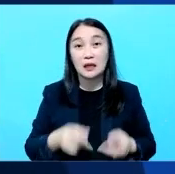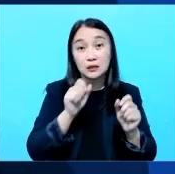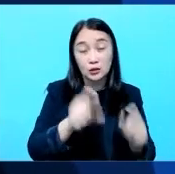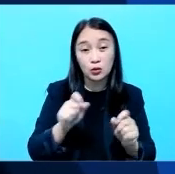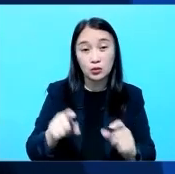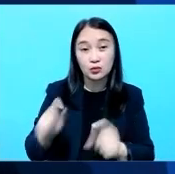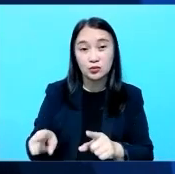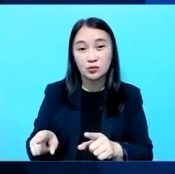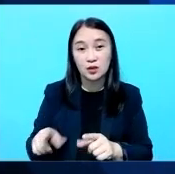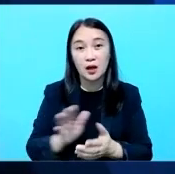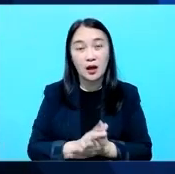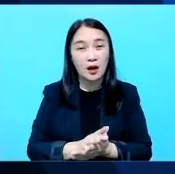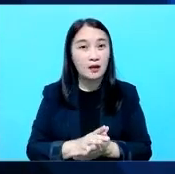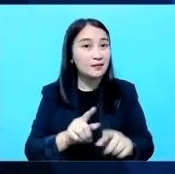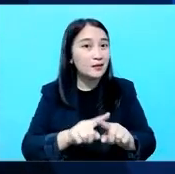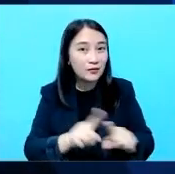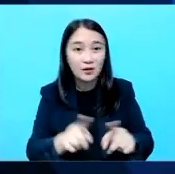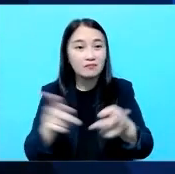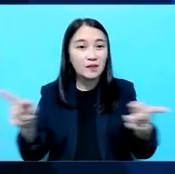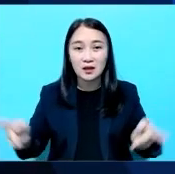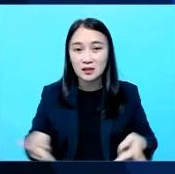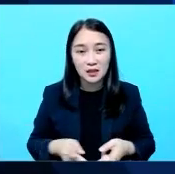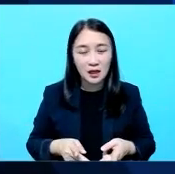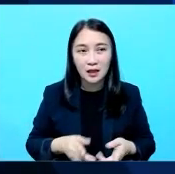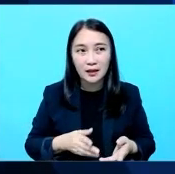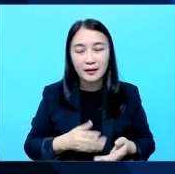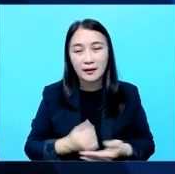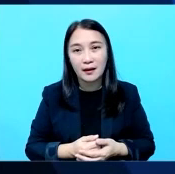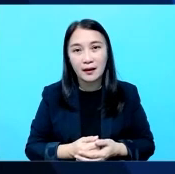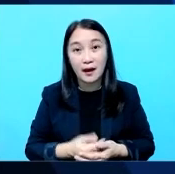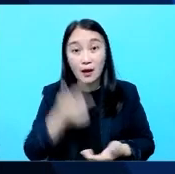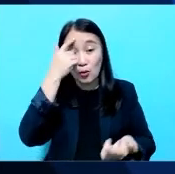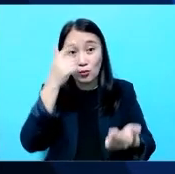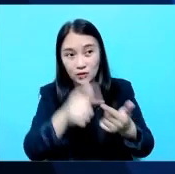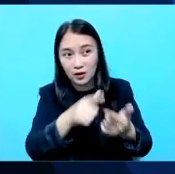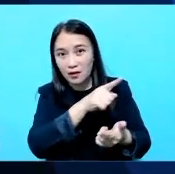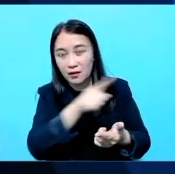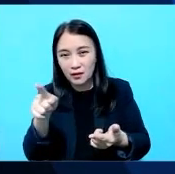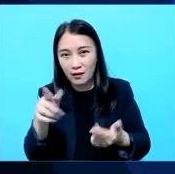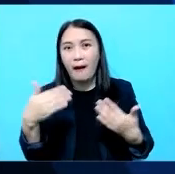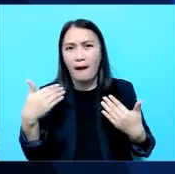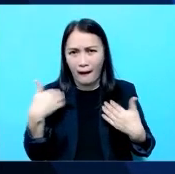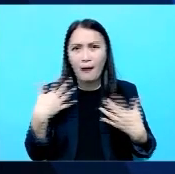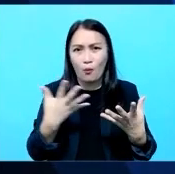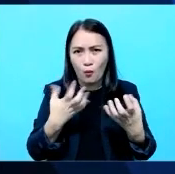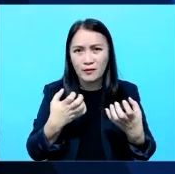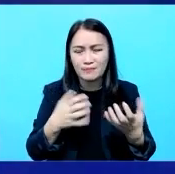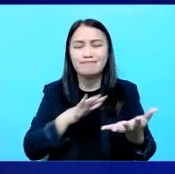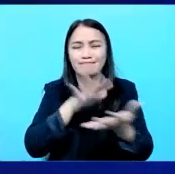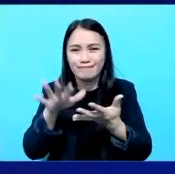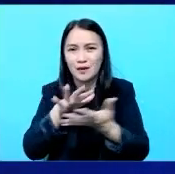venues, party places. So, ang tinitira niya talaga yung primary clientele nila, yung mga mahilig mag-parties and yung mga